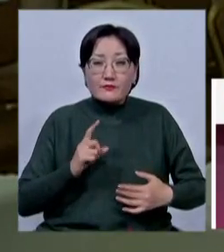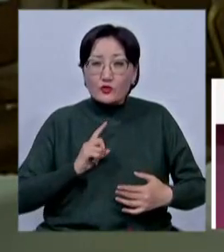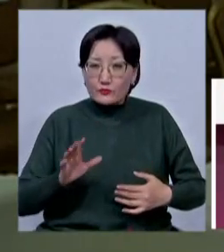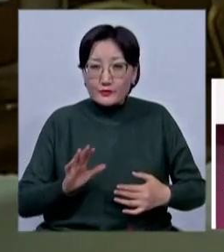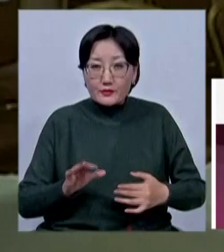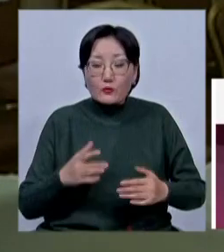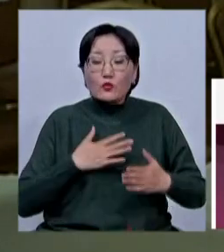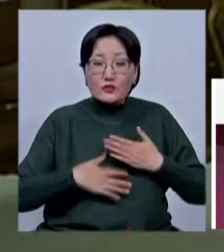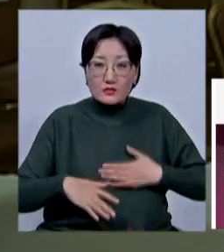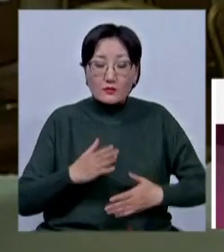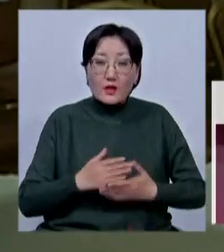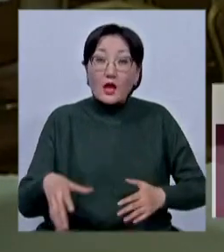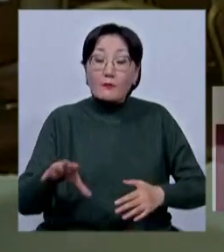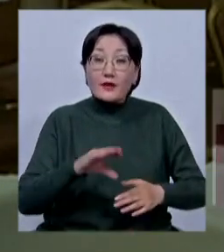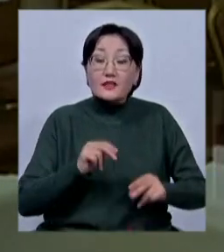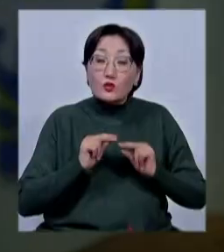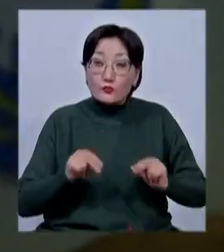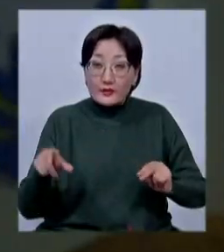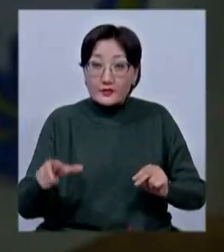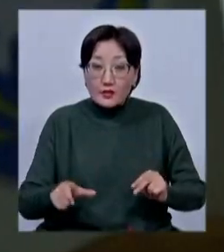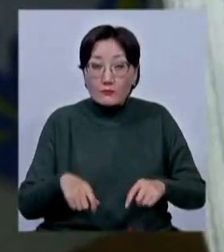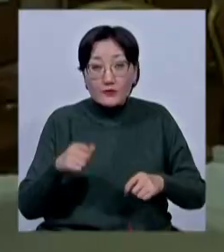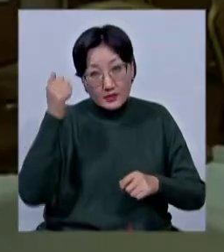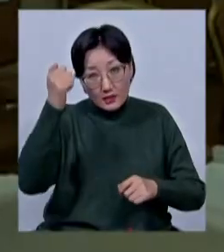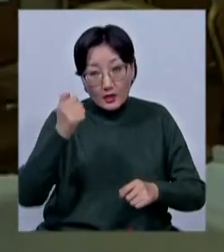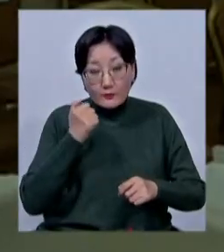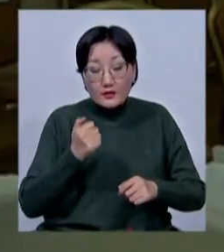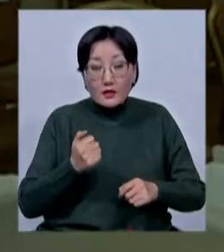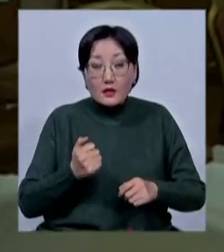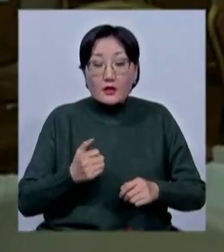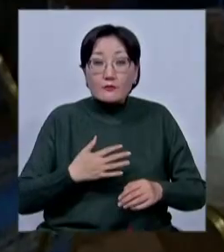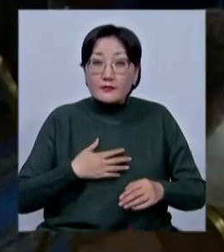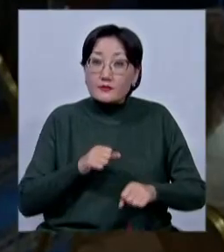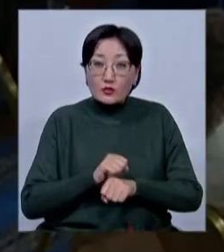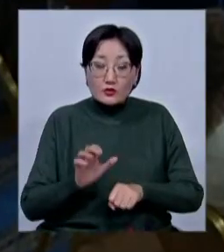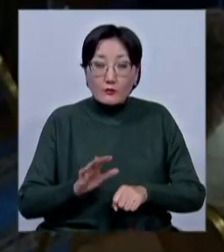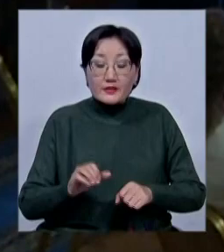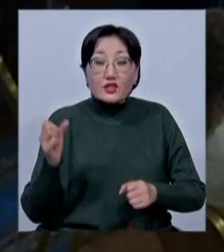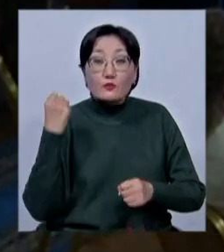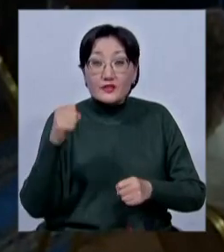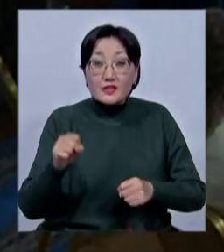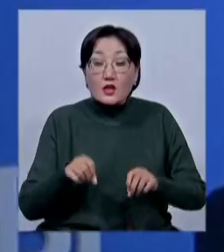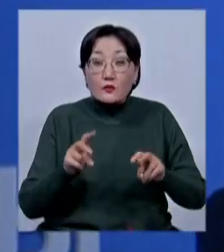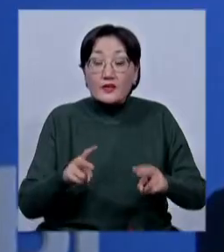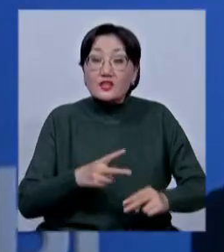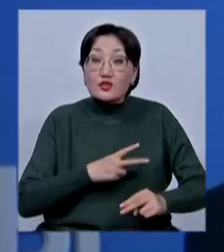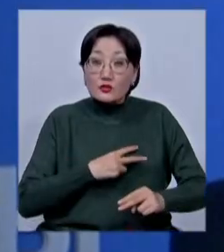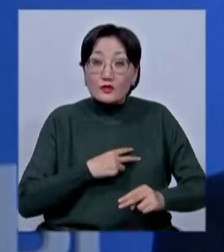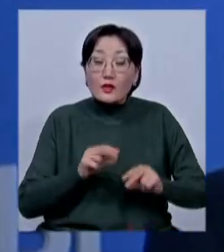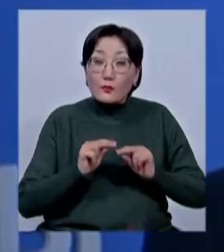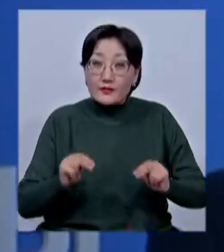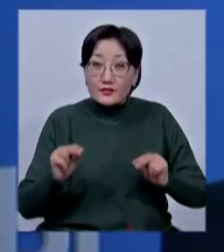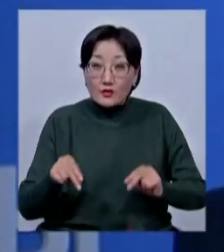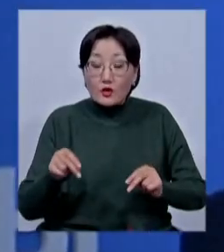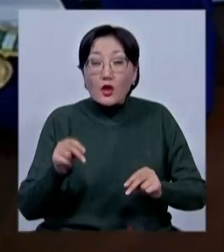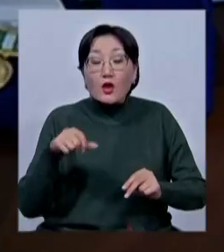Қуаныштымын. Барлық ұстаздарыма рахмет, білім берген. Ей, мен бұнымен тоқтамаймын. Жеңімпаздарға арнайы төсбелгілер,